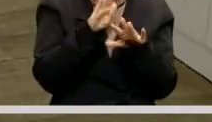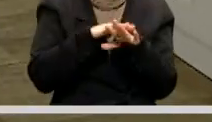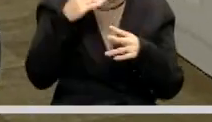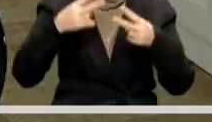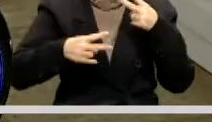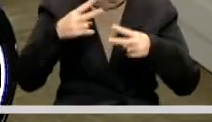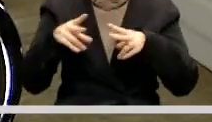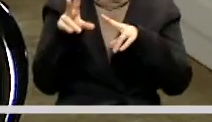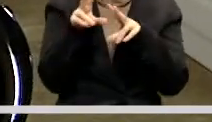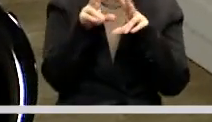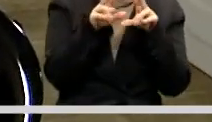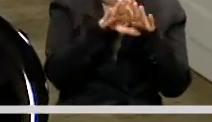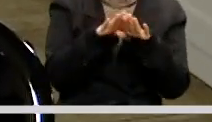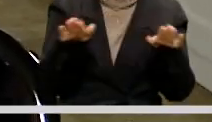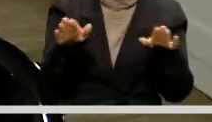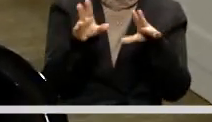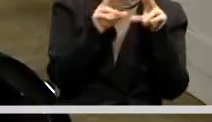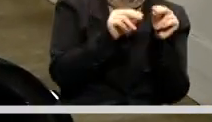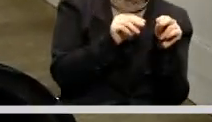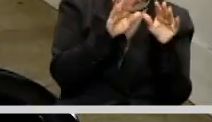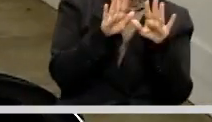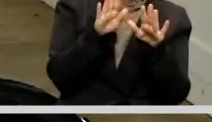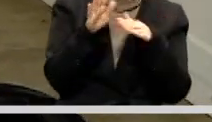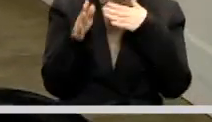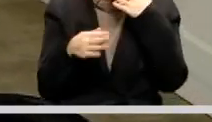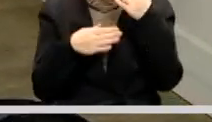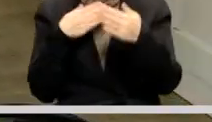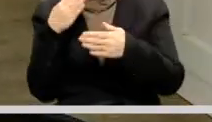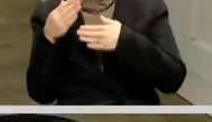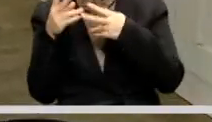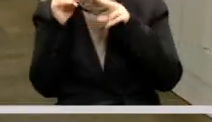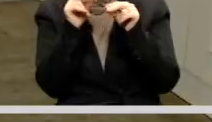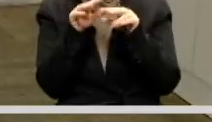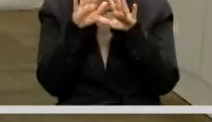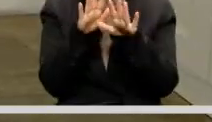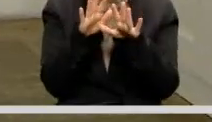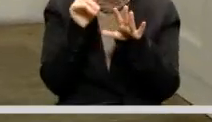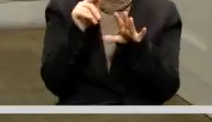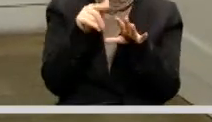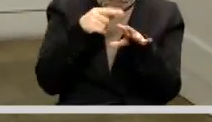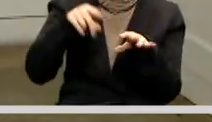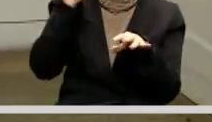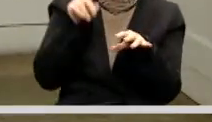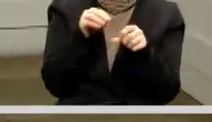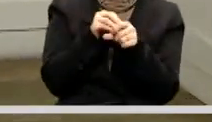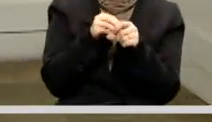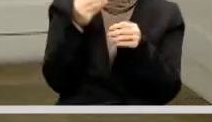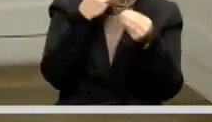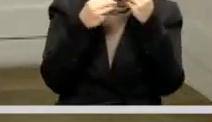girer ama dön uyuyamaz her ne kadar yorgun olsa da. O da yine gün içerisinde tükettiğimiz ve vücudumuzda henüz